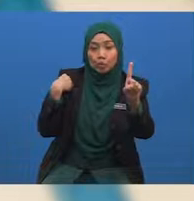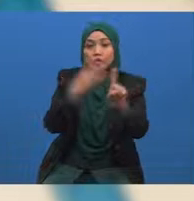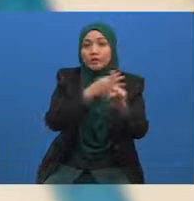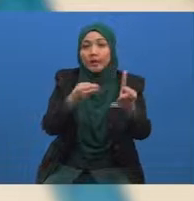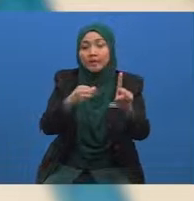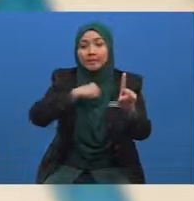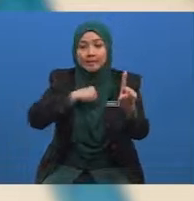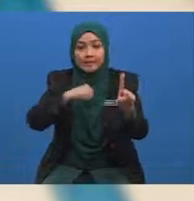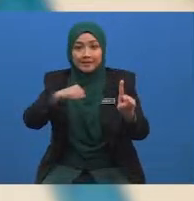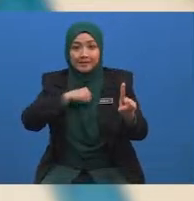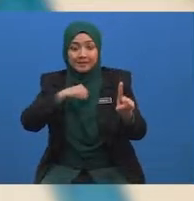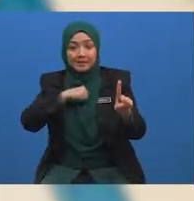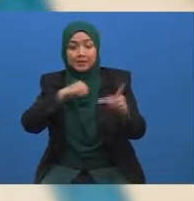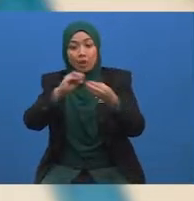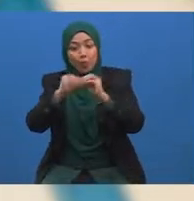dirinya sendiri. Contoh,